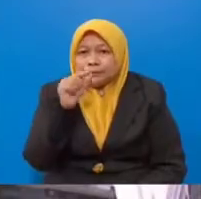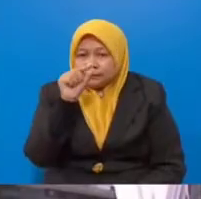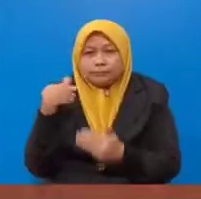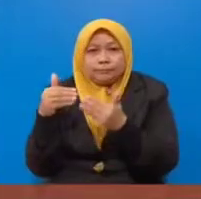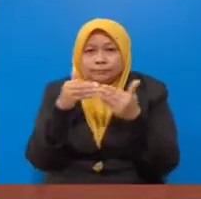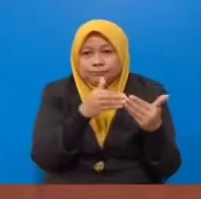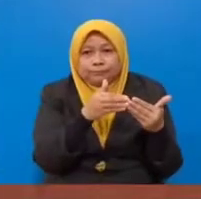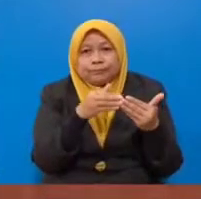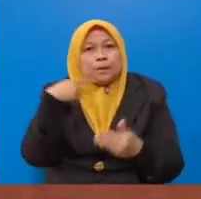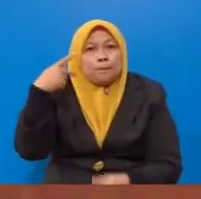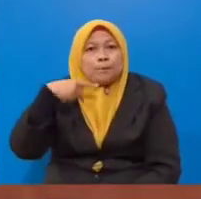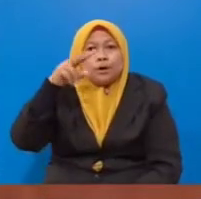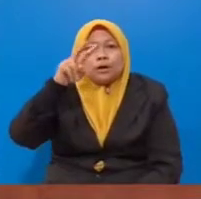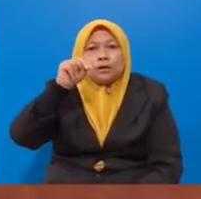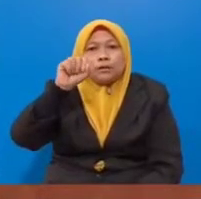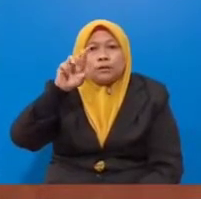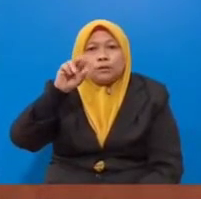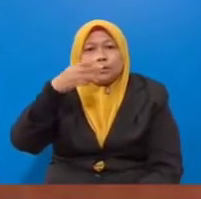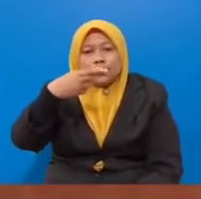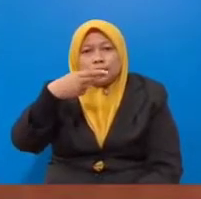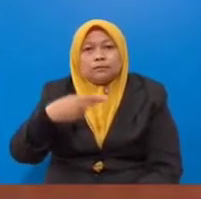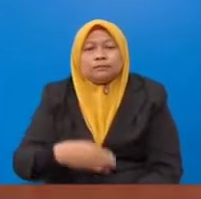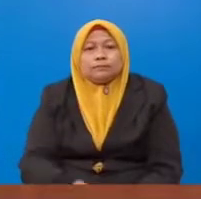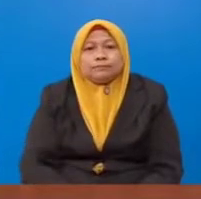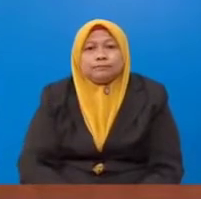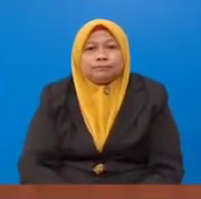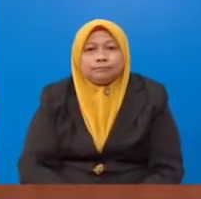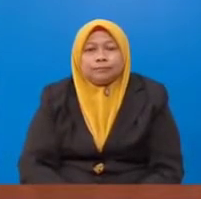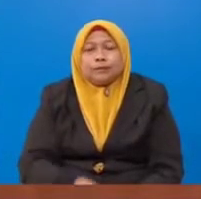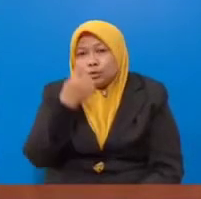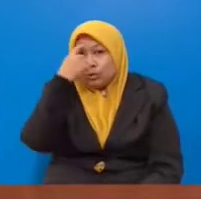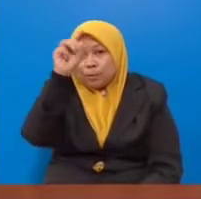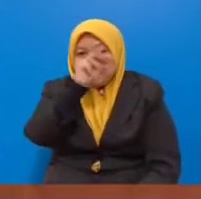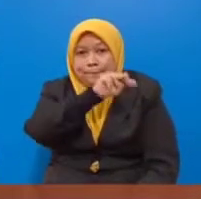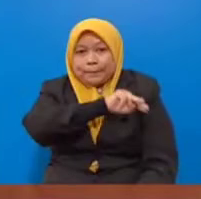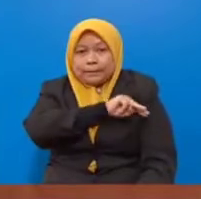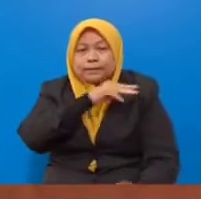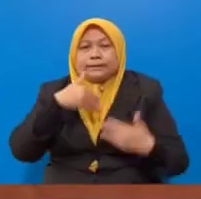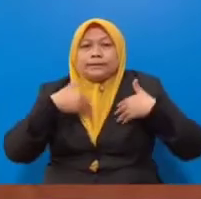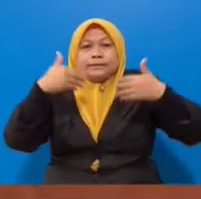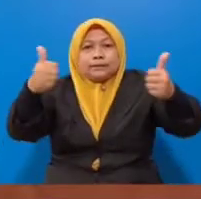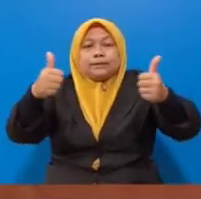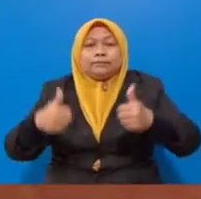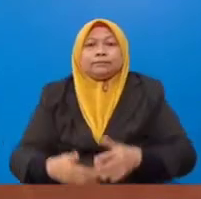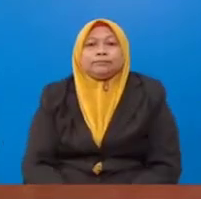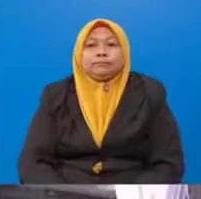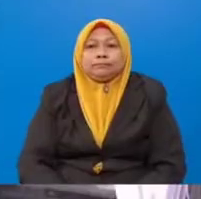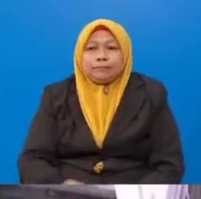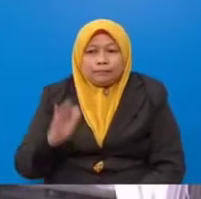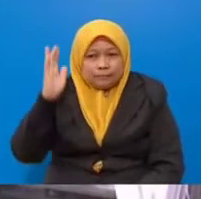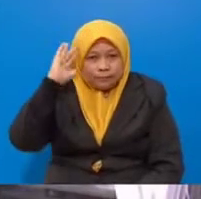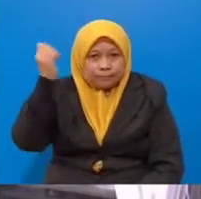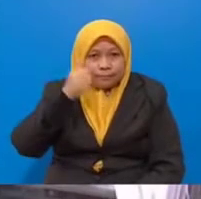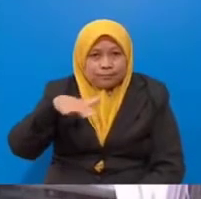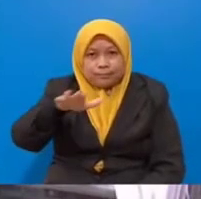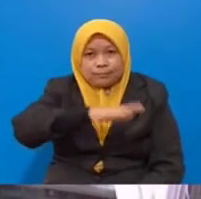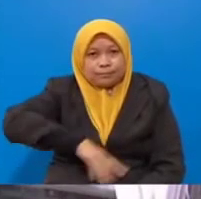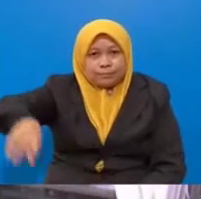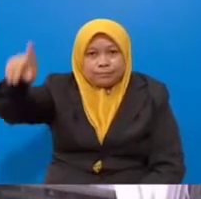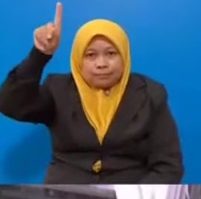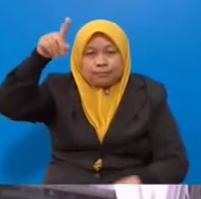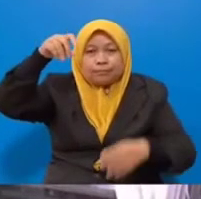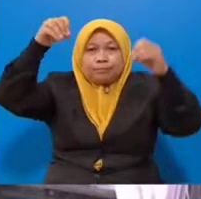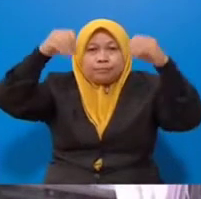sedikit Rebo nuridah binti Muhammad Saleh kepada Menteri Kesehatan ksana waalaikum